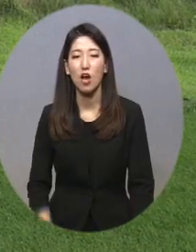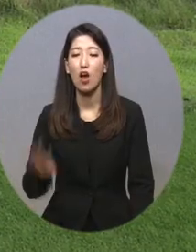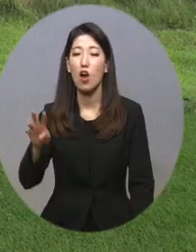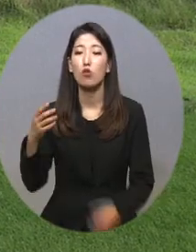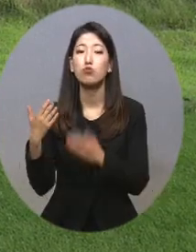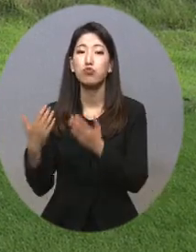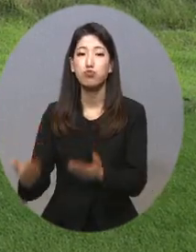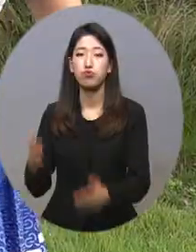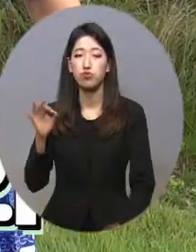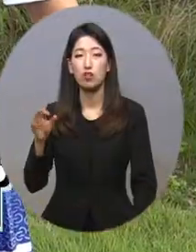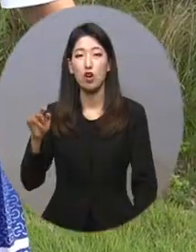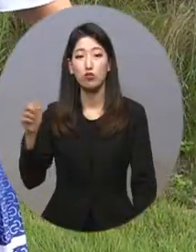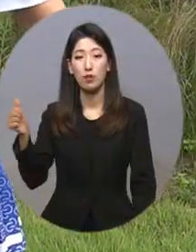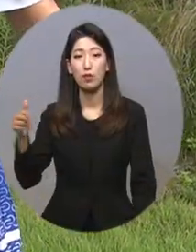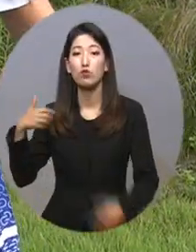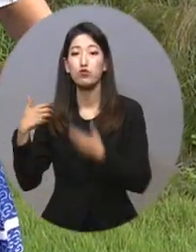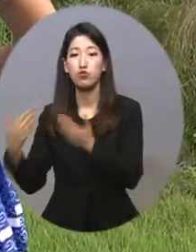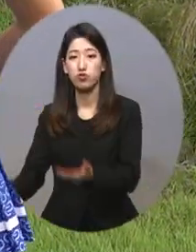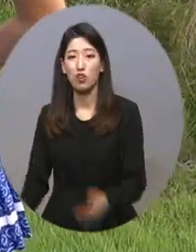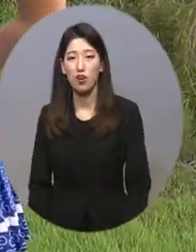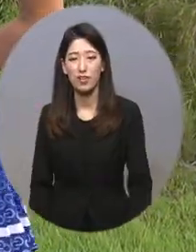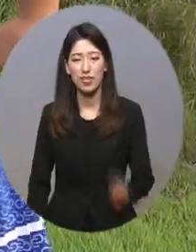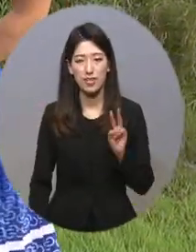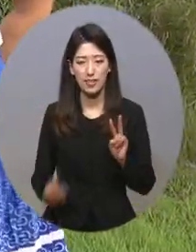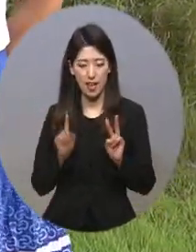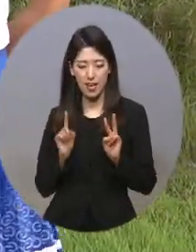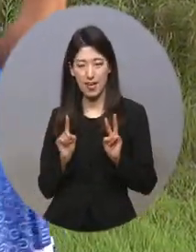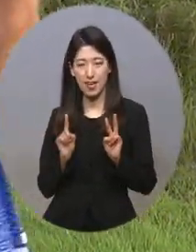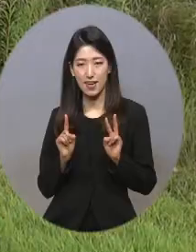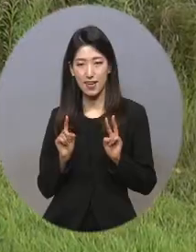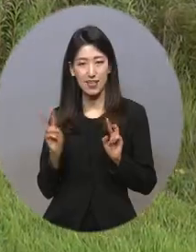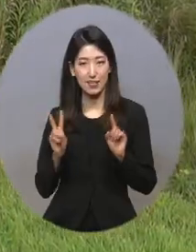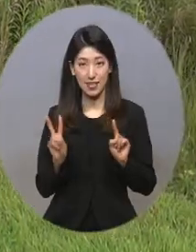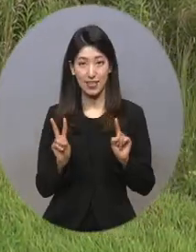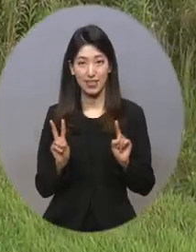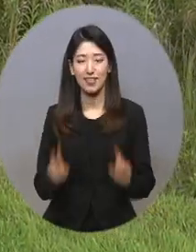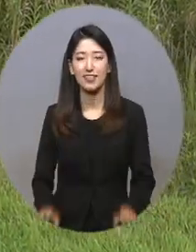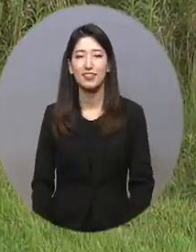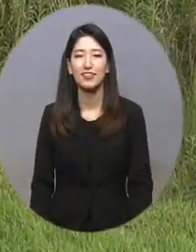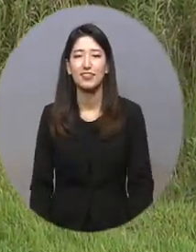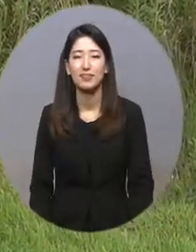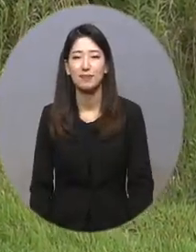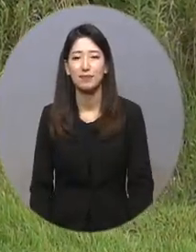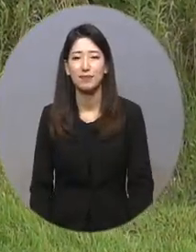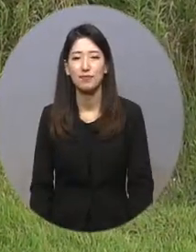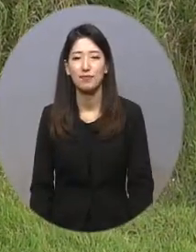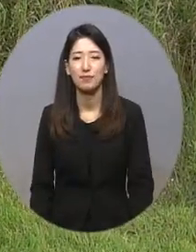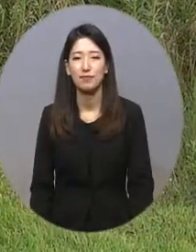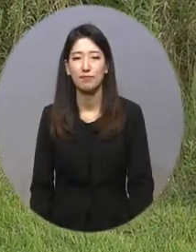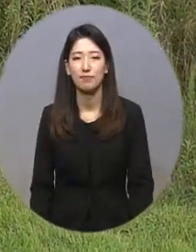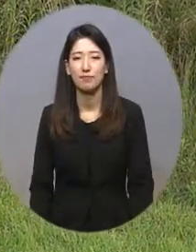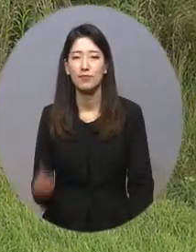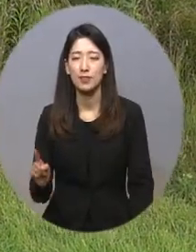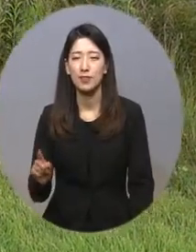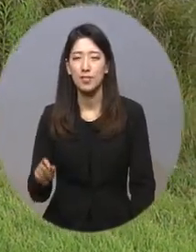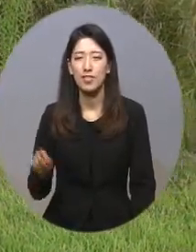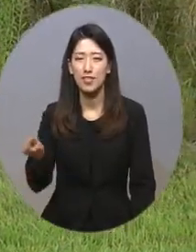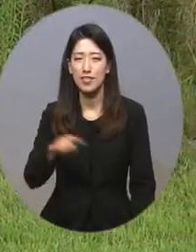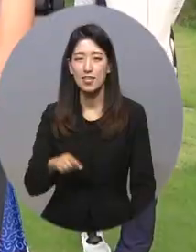쉴게요. 많이 했어. 쉬어 쉬어. 자 파이팅 파이팅. 4승을 향해. 와, 뭔 사진이야. 오빠 4승 죽을 산다야.